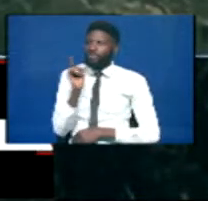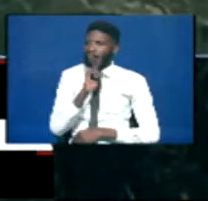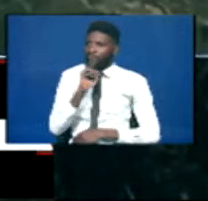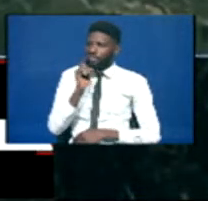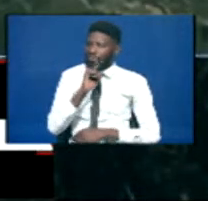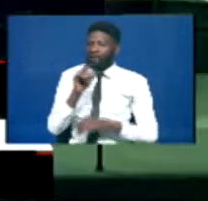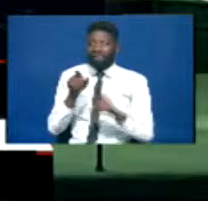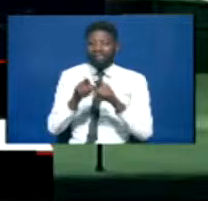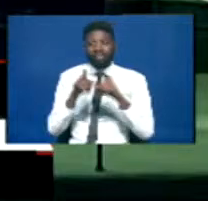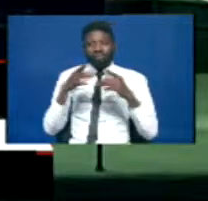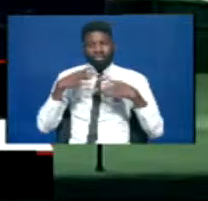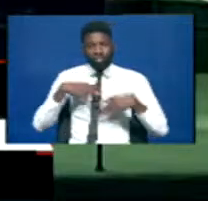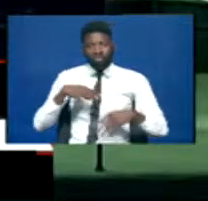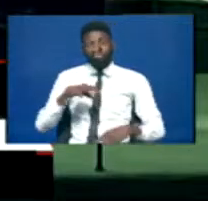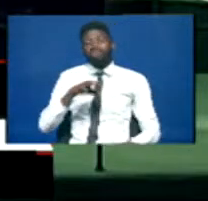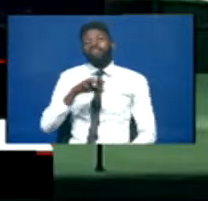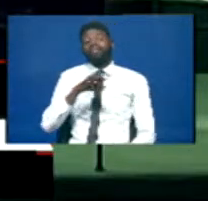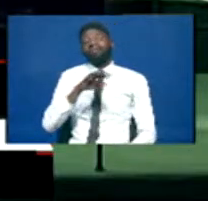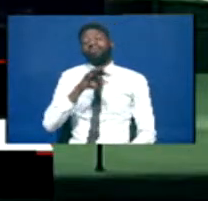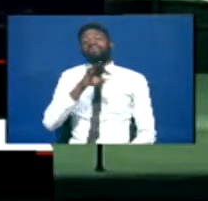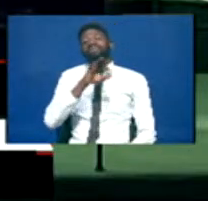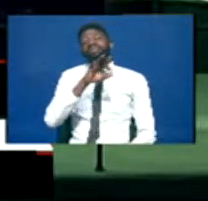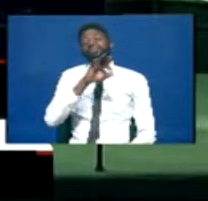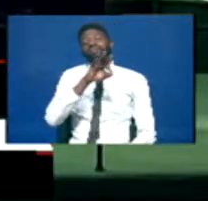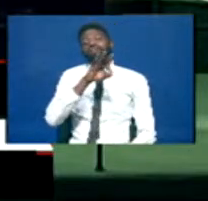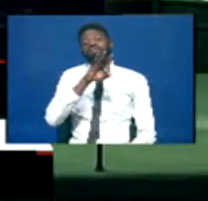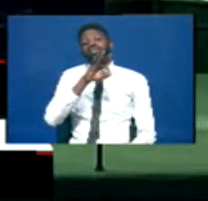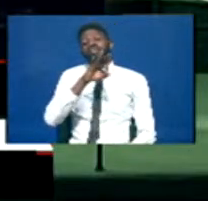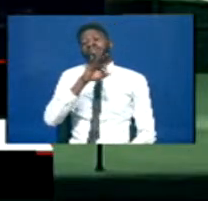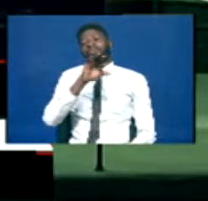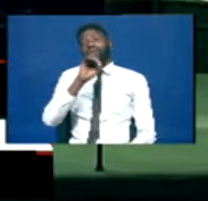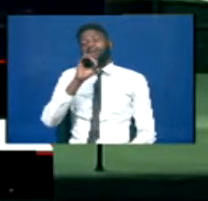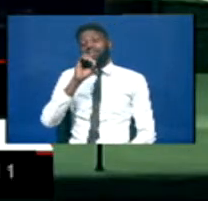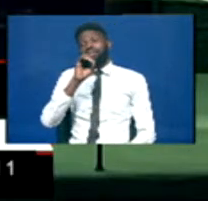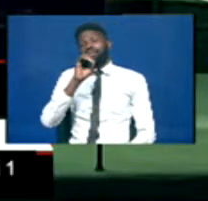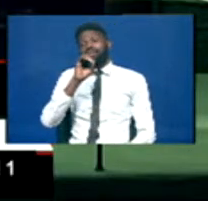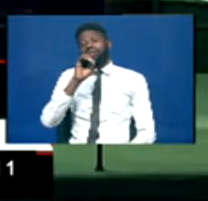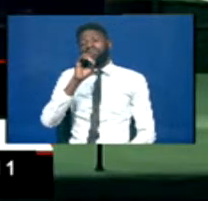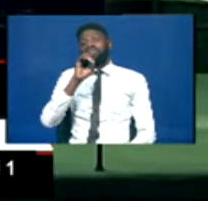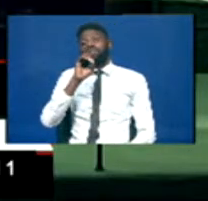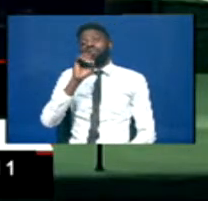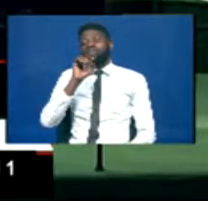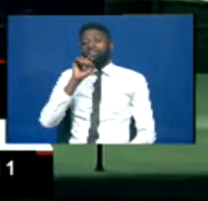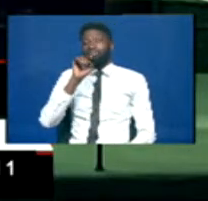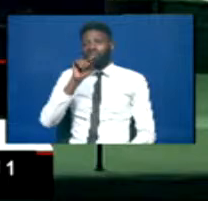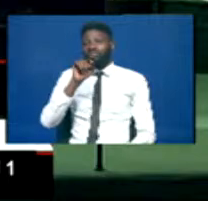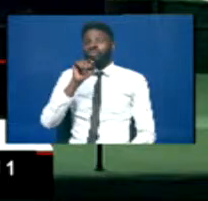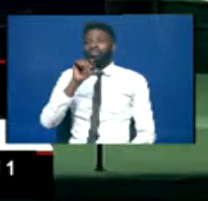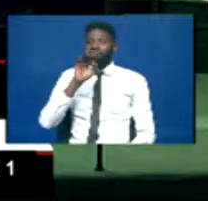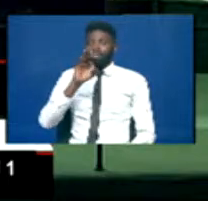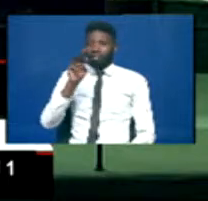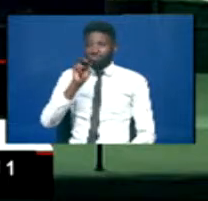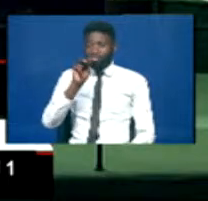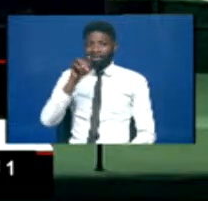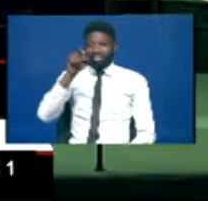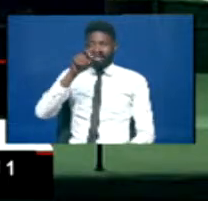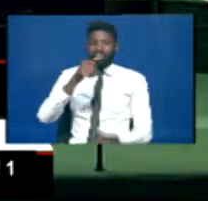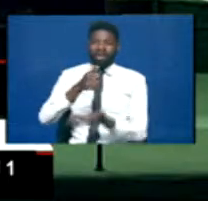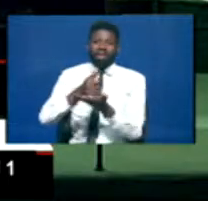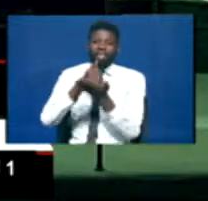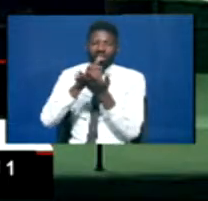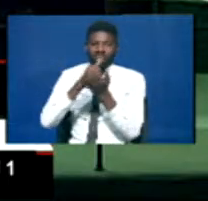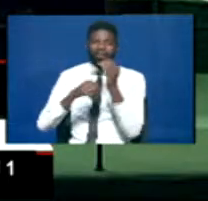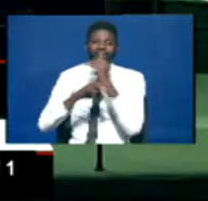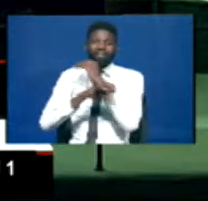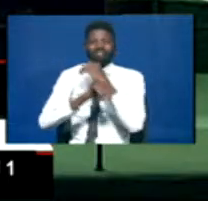milioni 133 wakihitaji kwa dharura misaada ya kibinadamu na ulinzi katika nchi 69, na kwamba mzozo